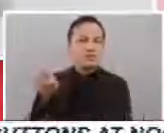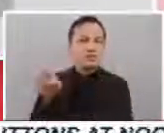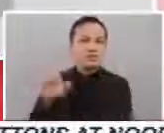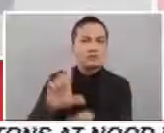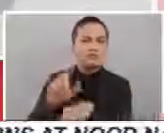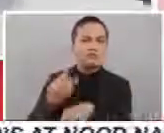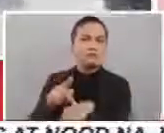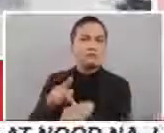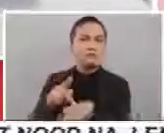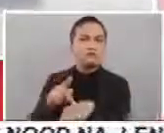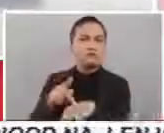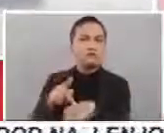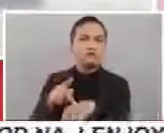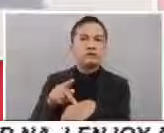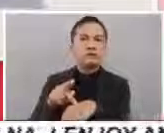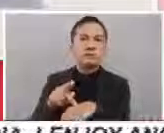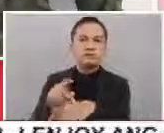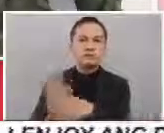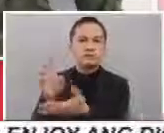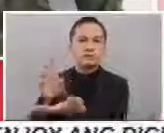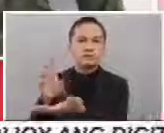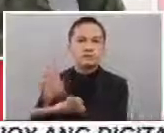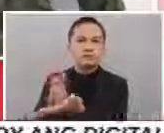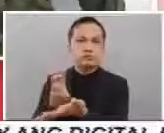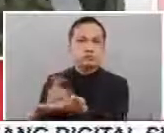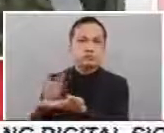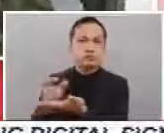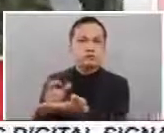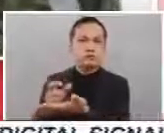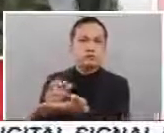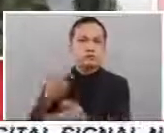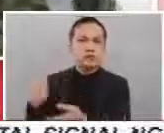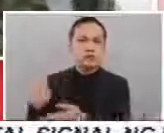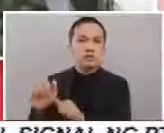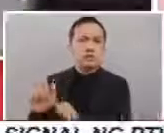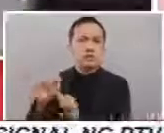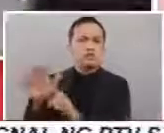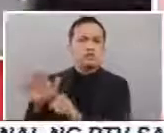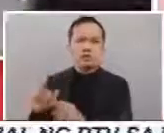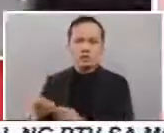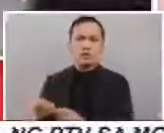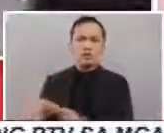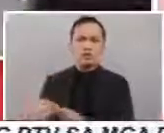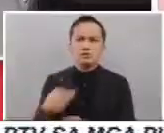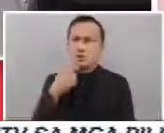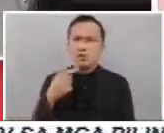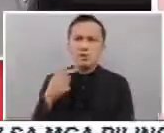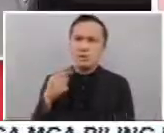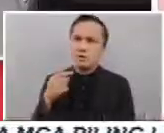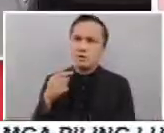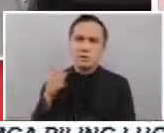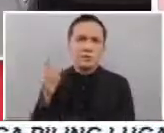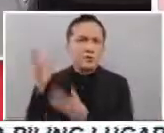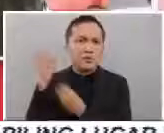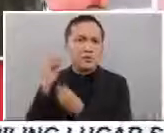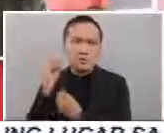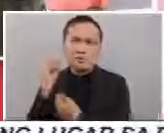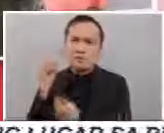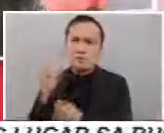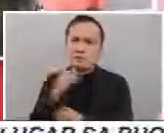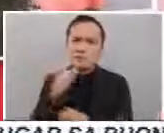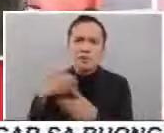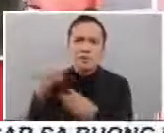mga lalabas po ngayon, yung mga APOR na tinatawag, no, or authorized persons outside of residences, ang papayagan lamang po ay yung